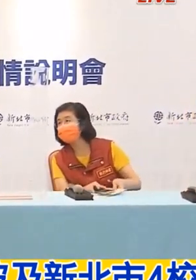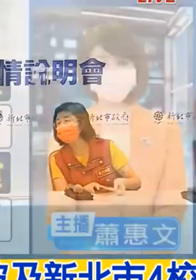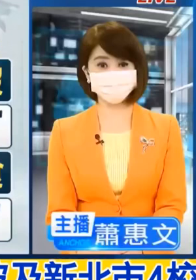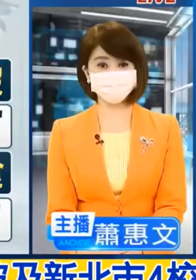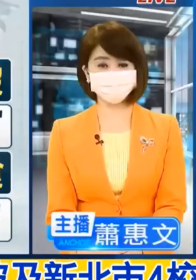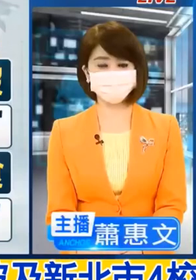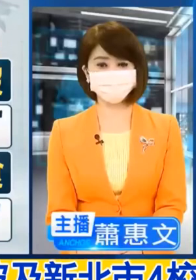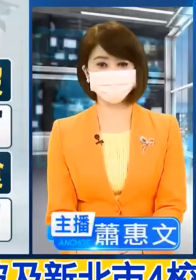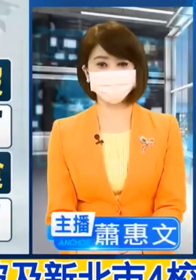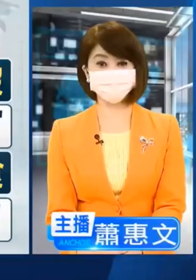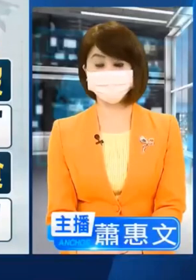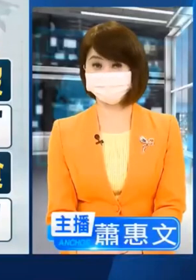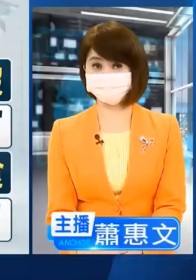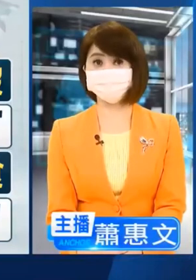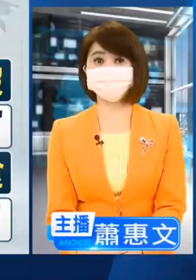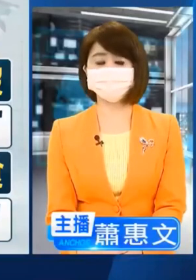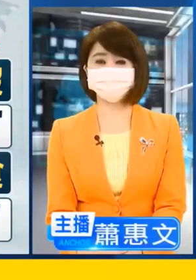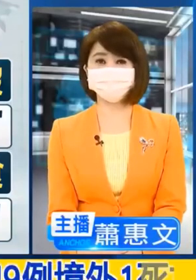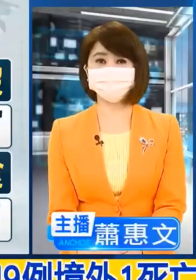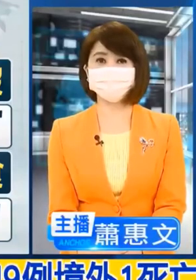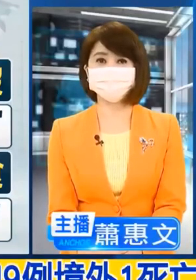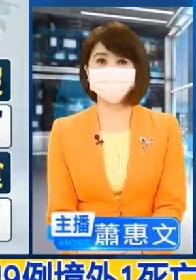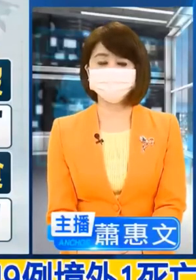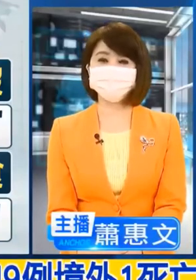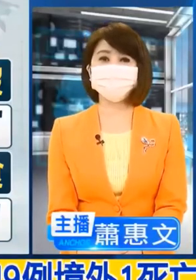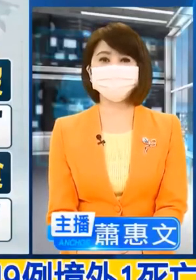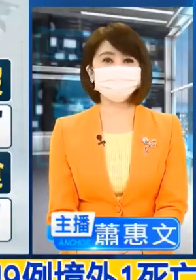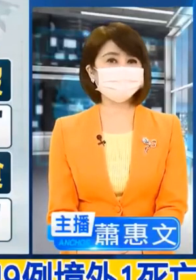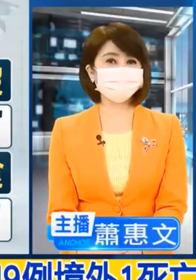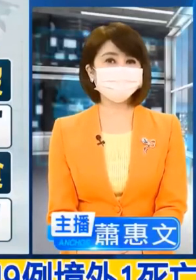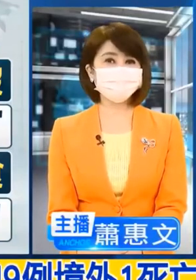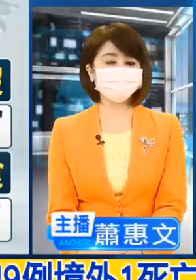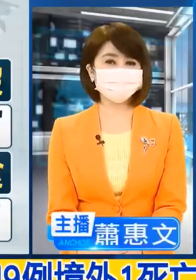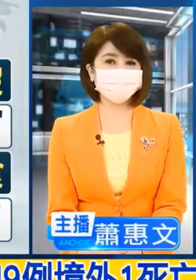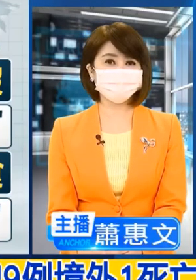会造册；如果是网络预约，就请民众自己去预约。其实连续3天本土加零。